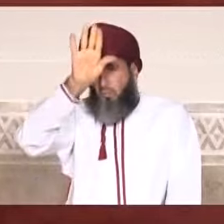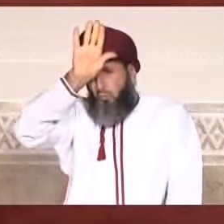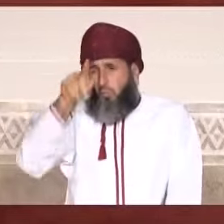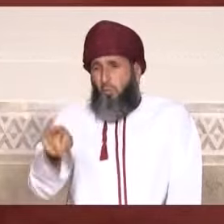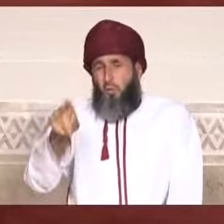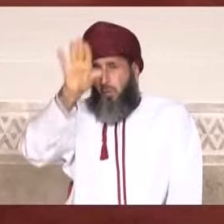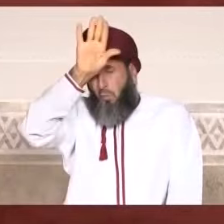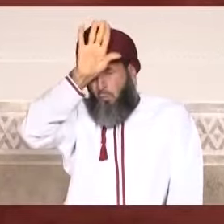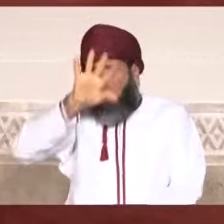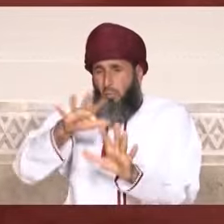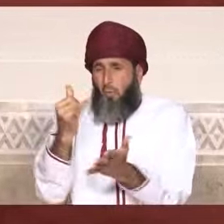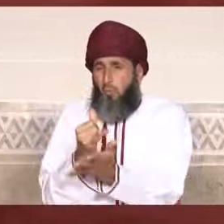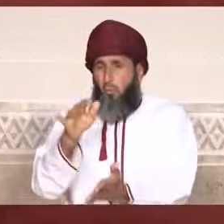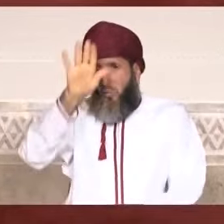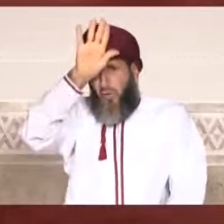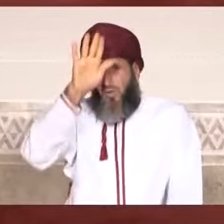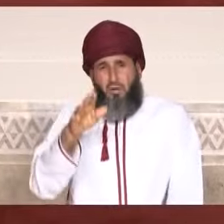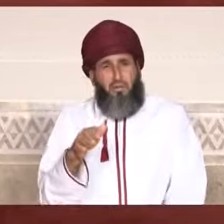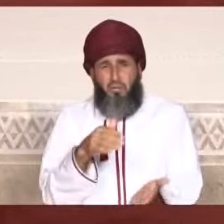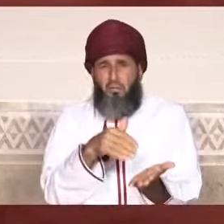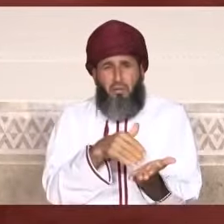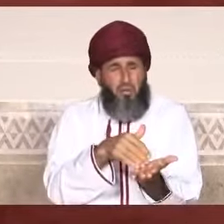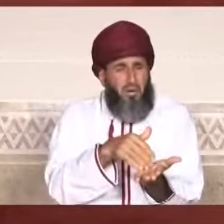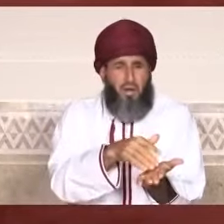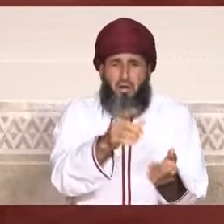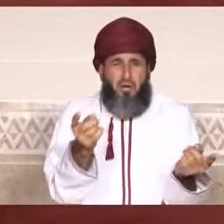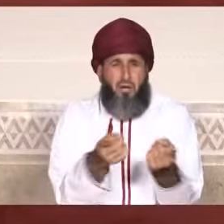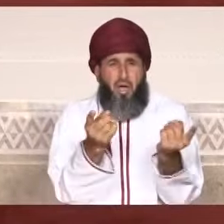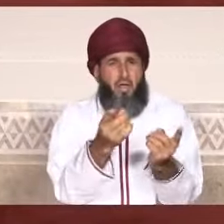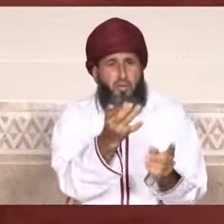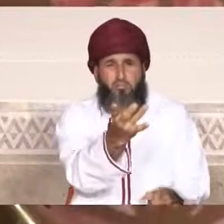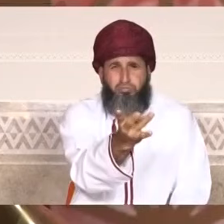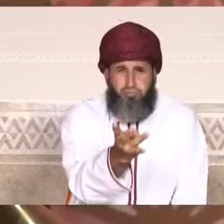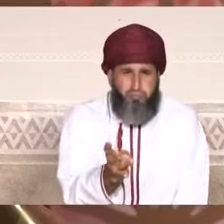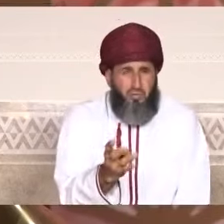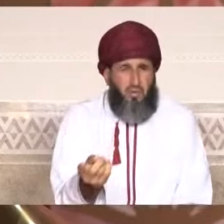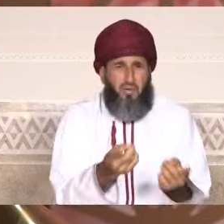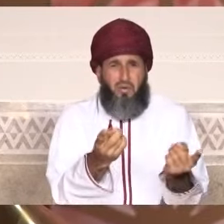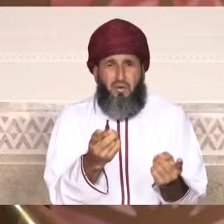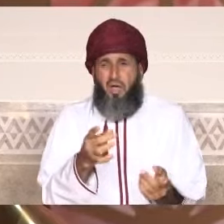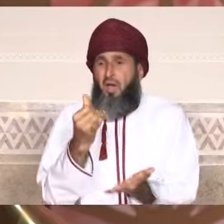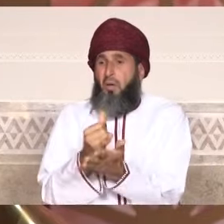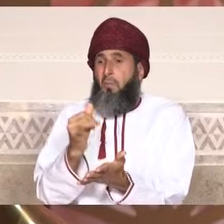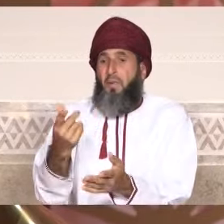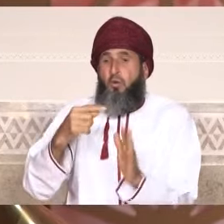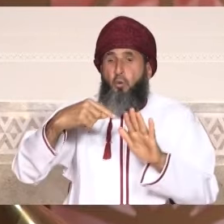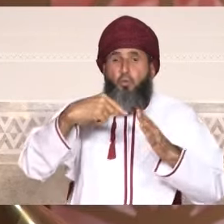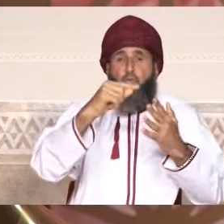والسلطان للمسلمين، فلا مانع من الزواج بهن تحت هذه